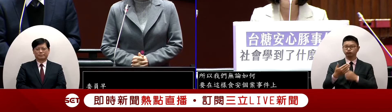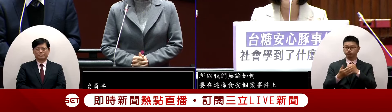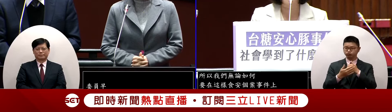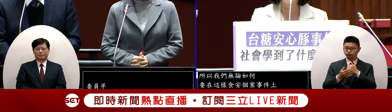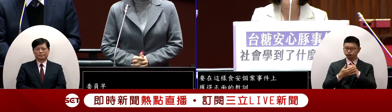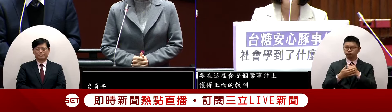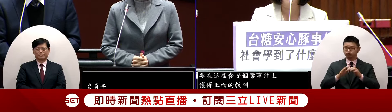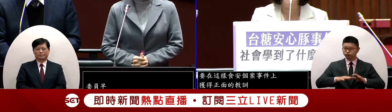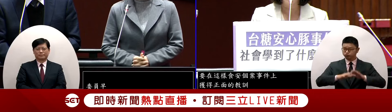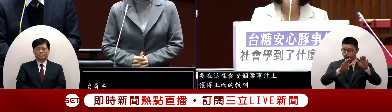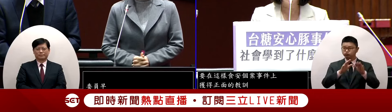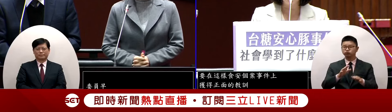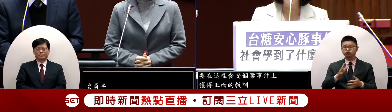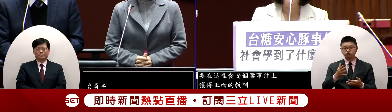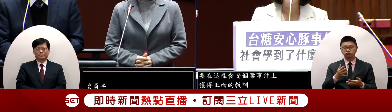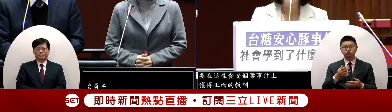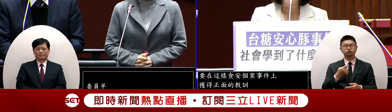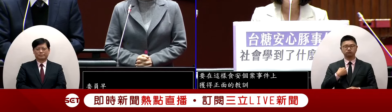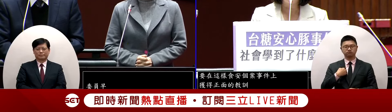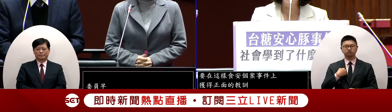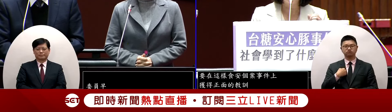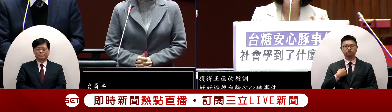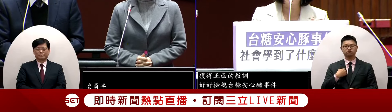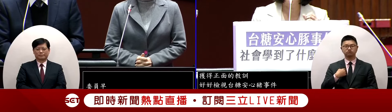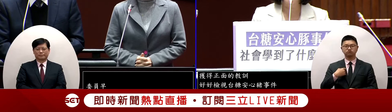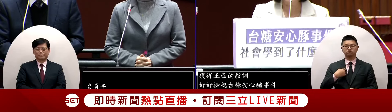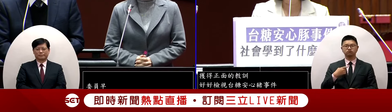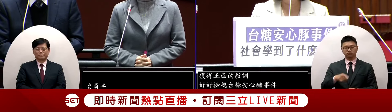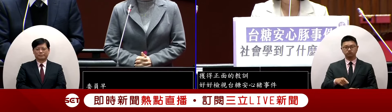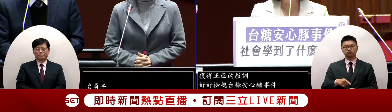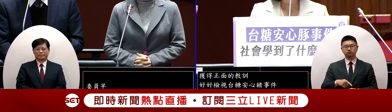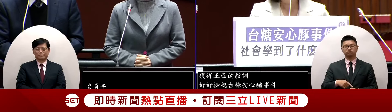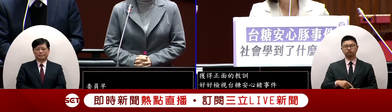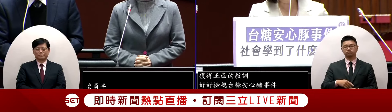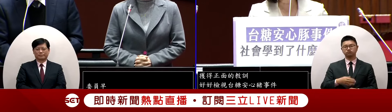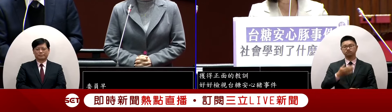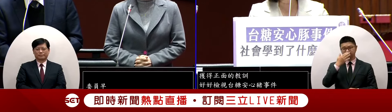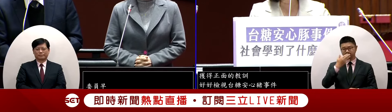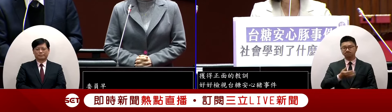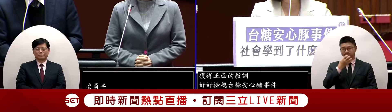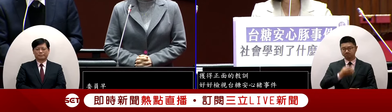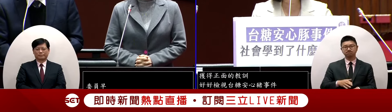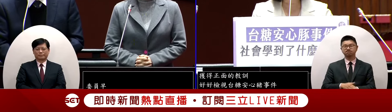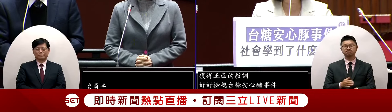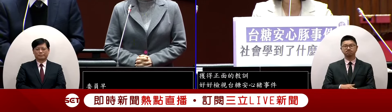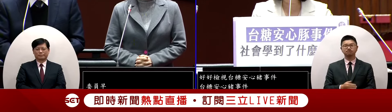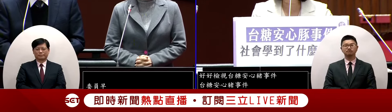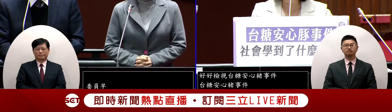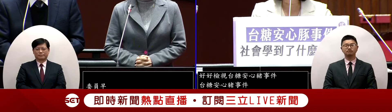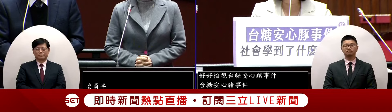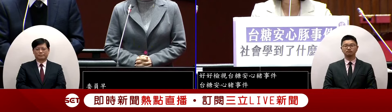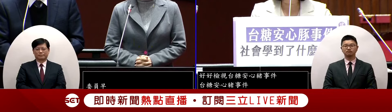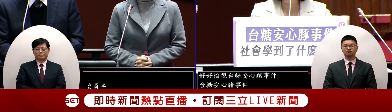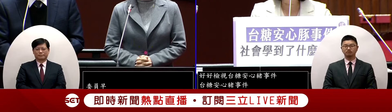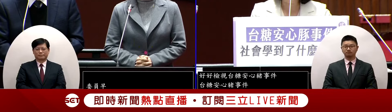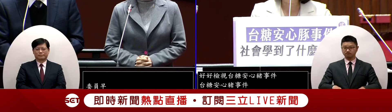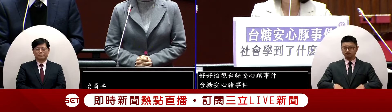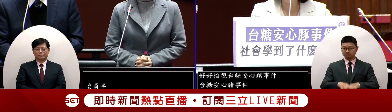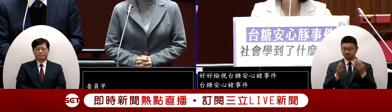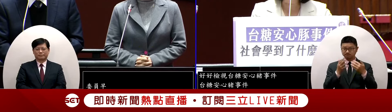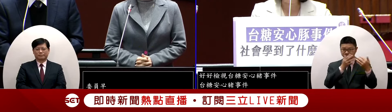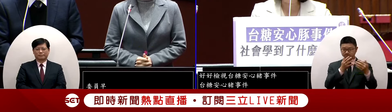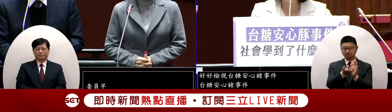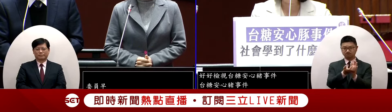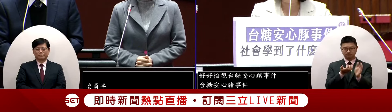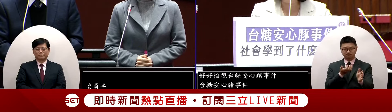可能跟机会，我们就不是输家。所以首先进入我的质询之前，我要肯定